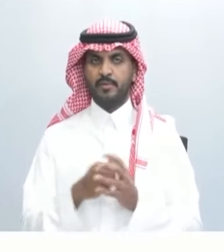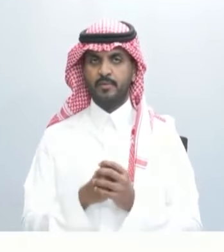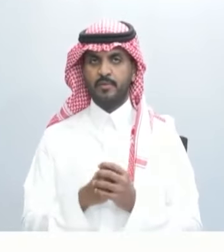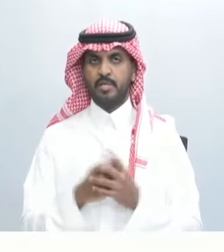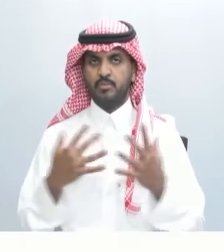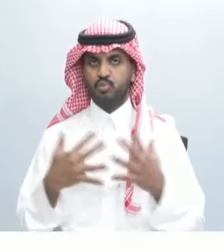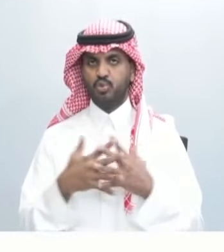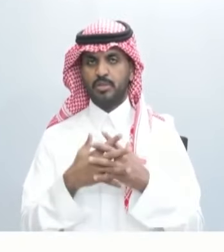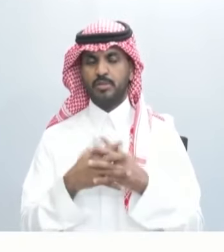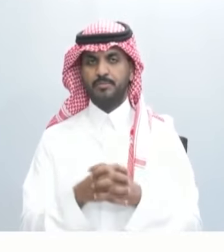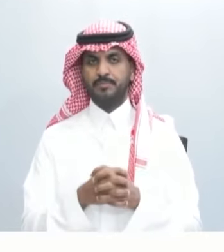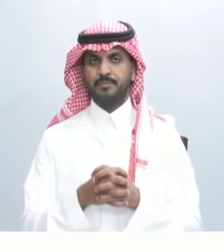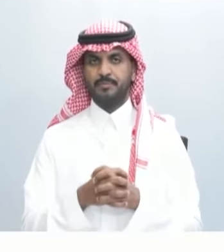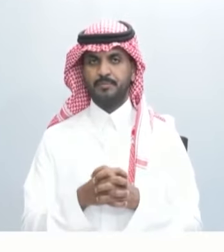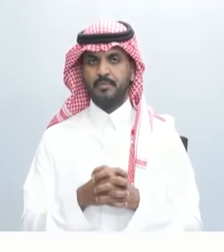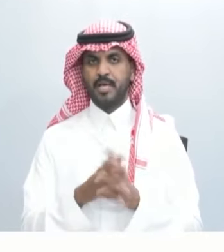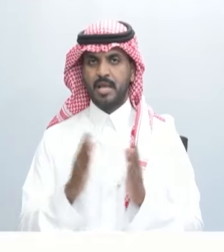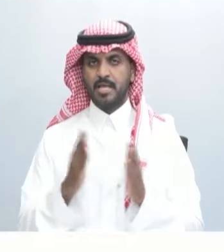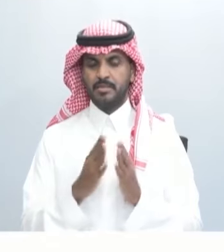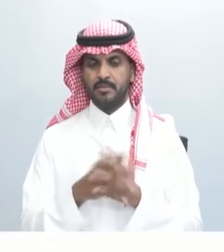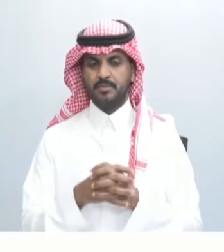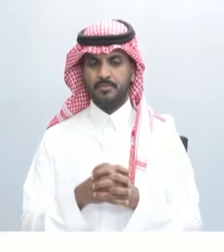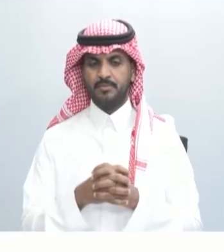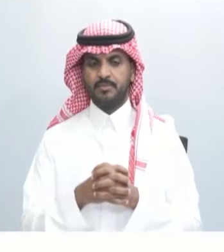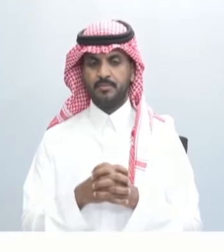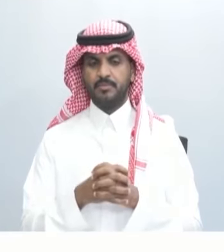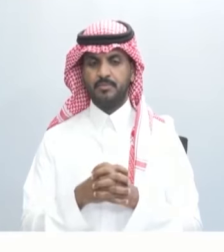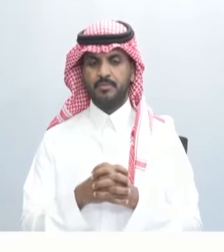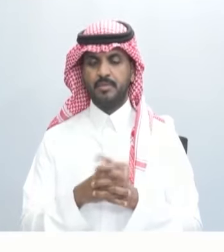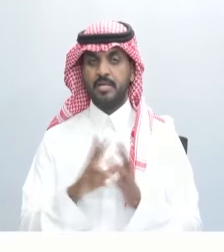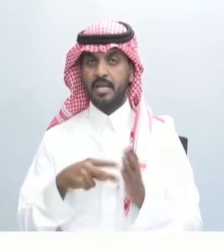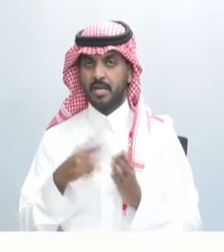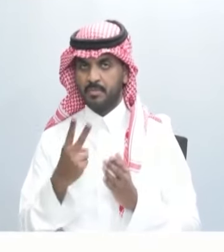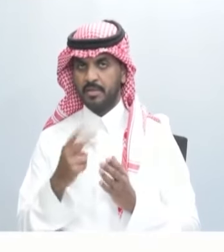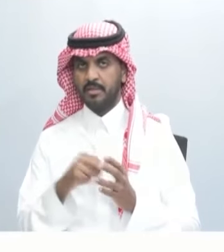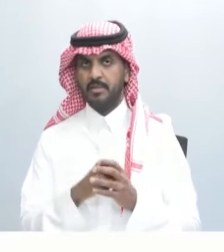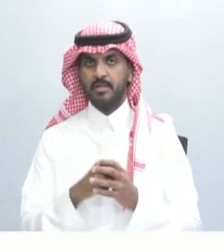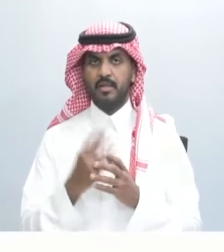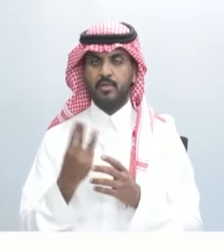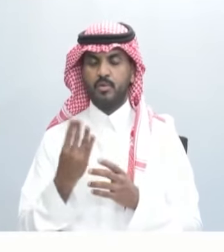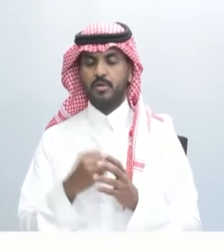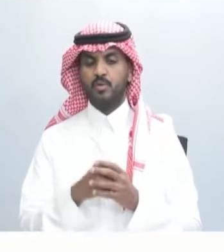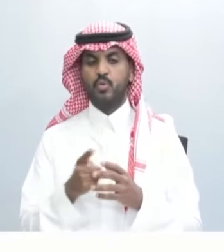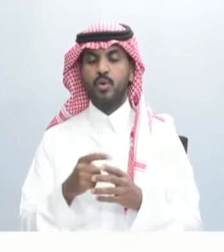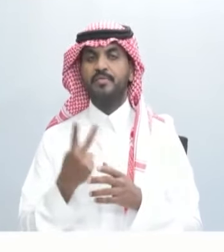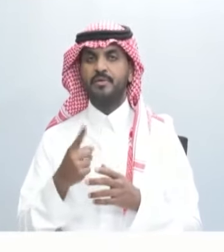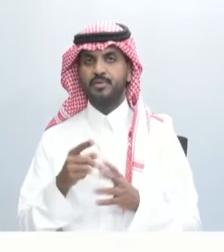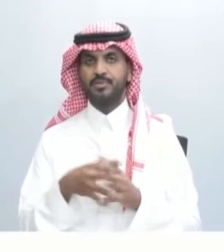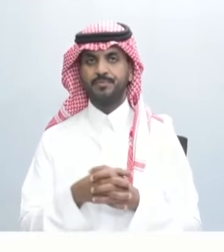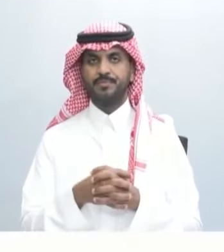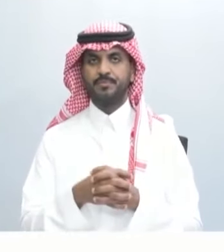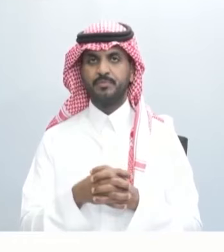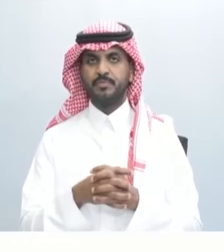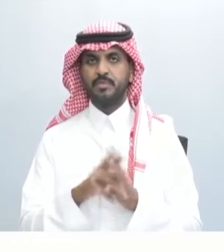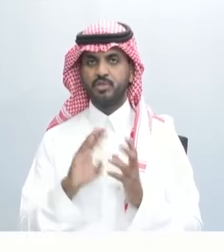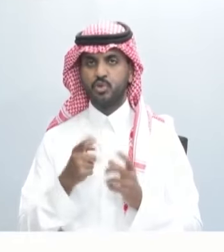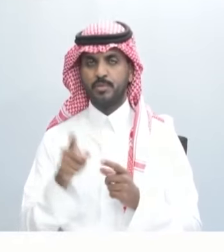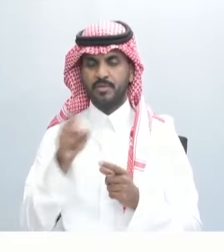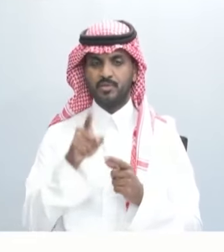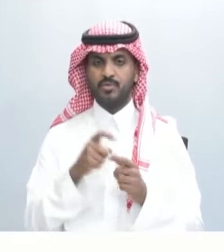المشترك الاصغر للعددين ثلاثه واربعه هو 12 لهذا نكون